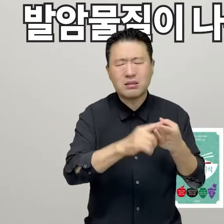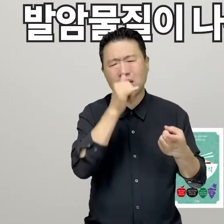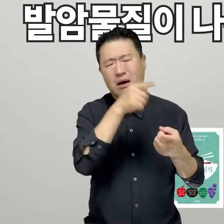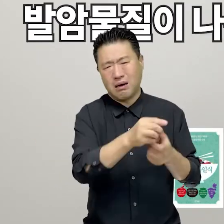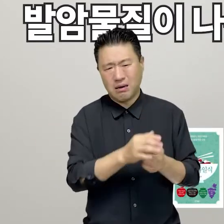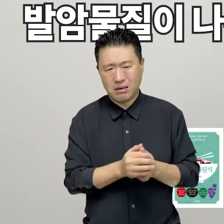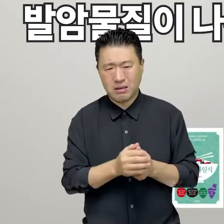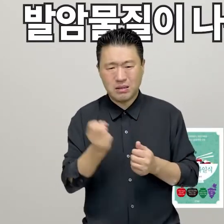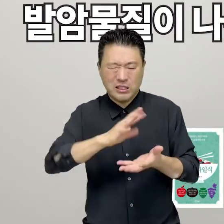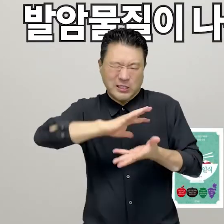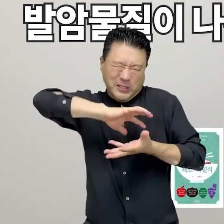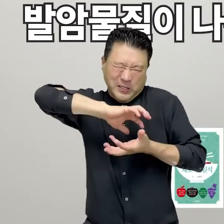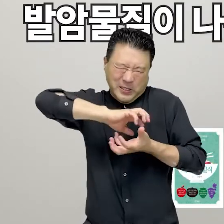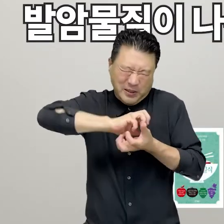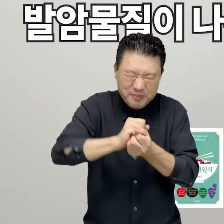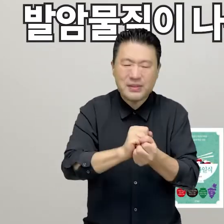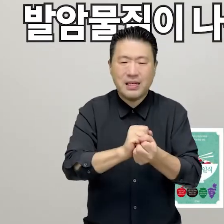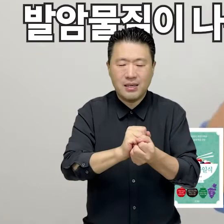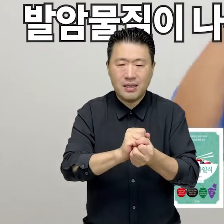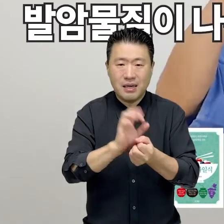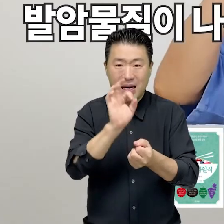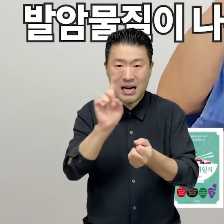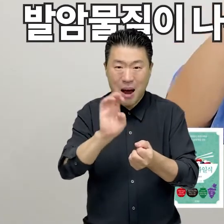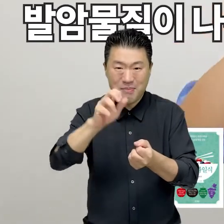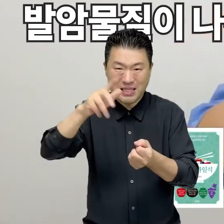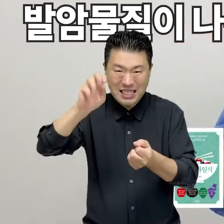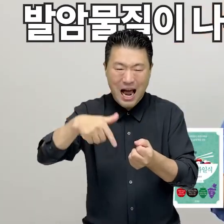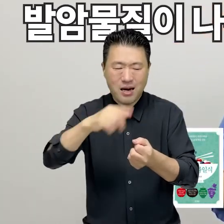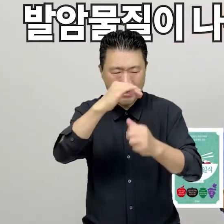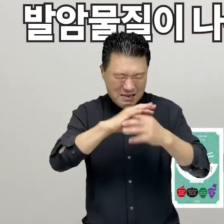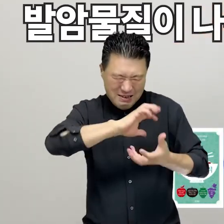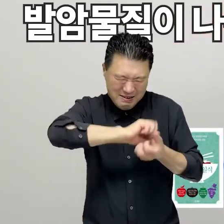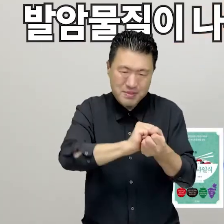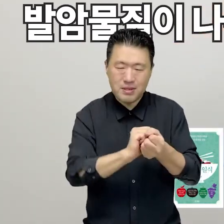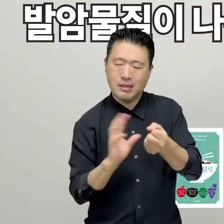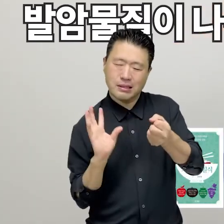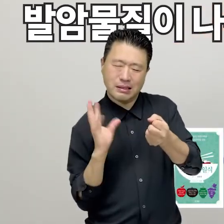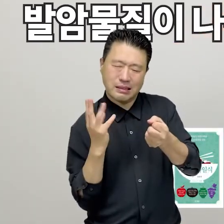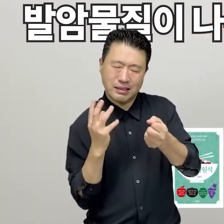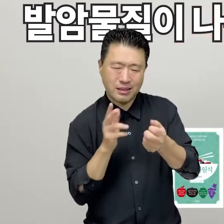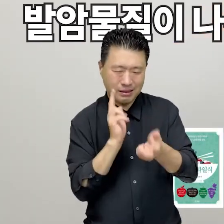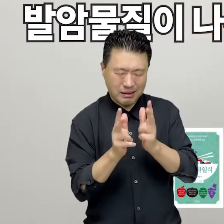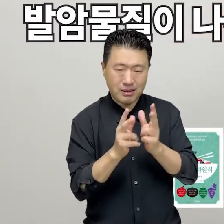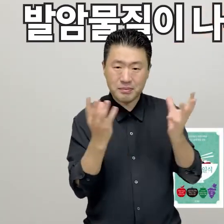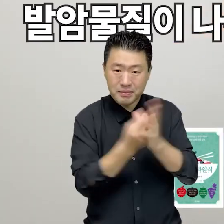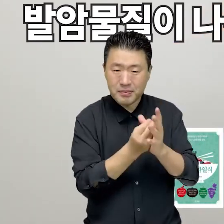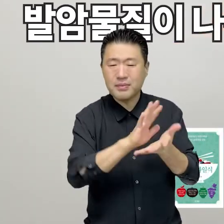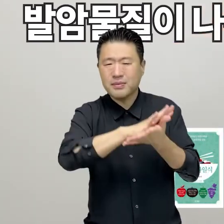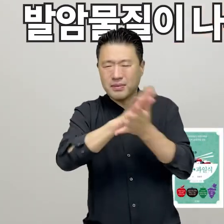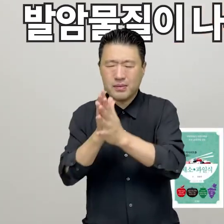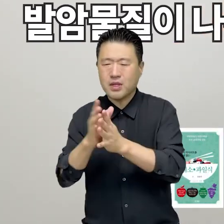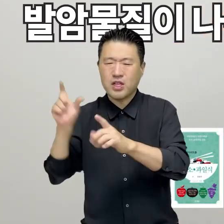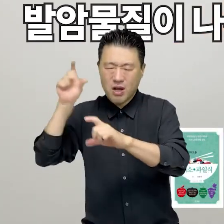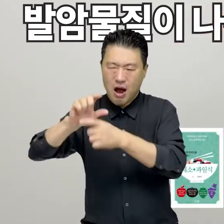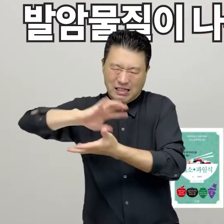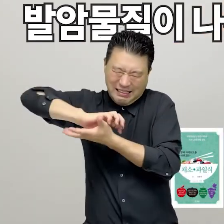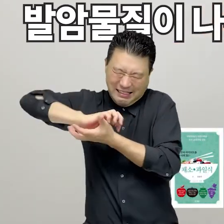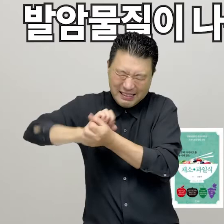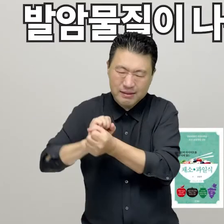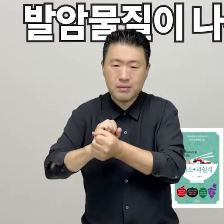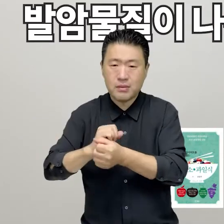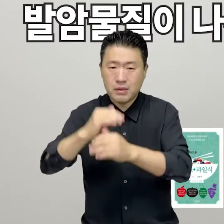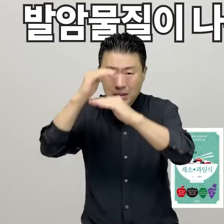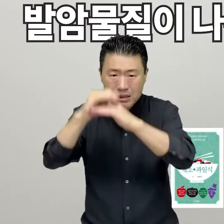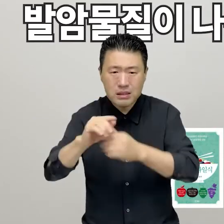되고요. 특히나 압착을 하고, 즉 로스팅한 콩을 글라인더를 통해서 갈고 그거를 다시 한번 압착할 때